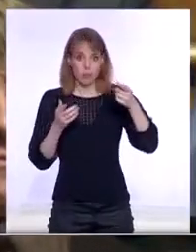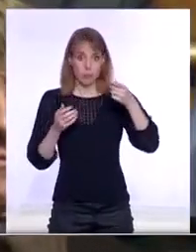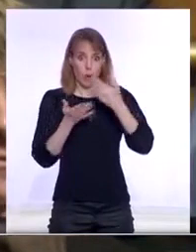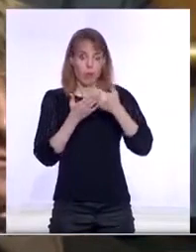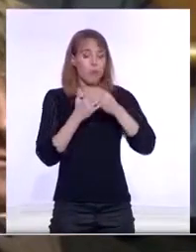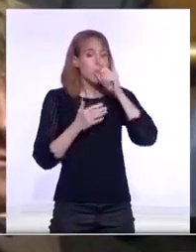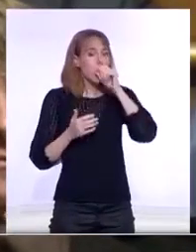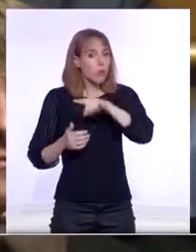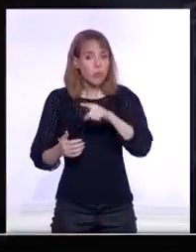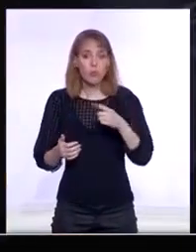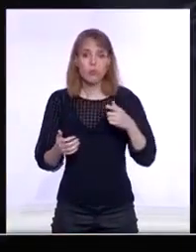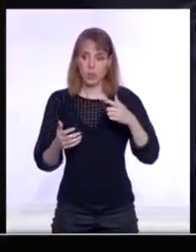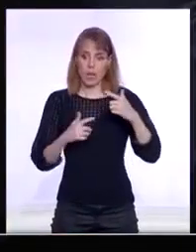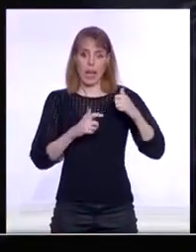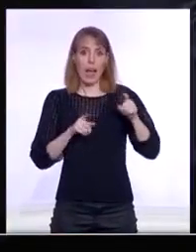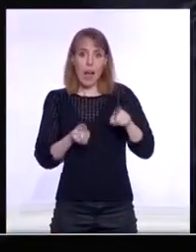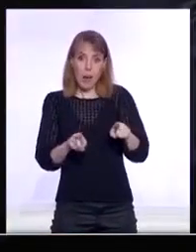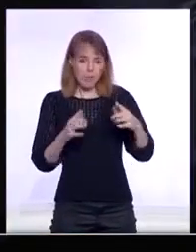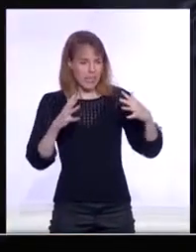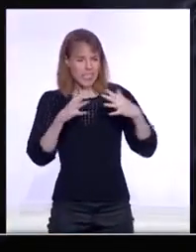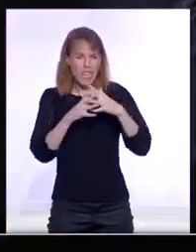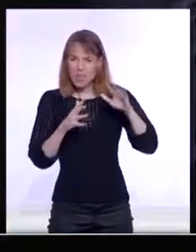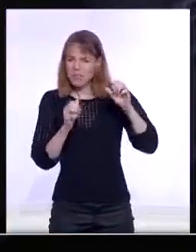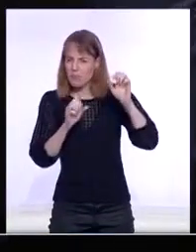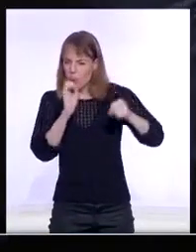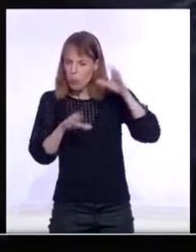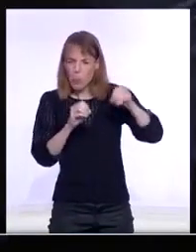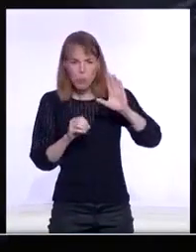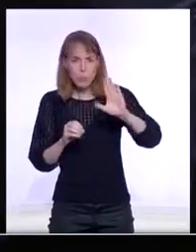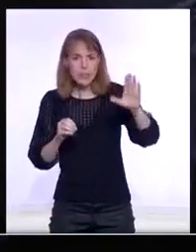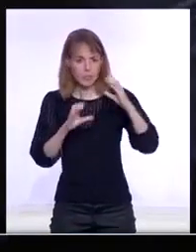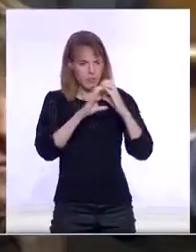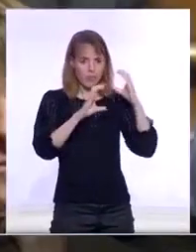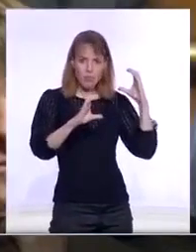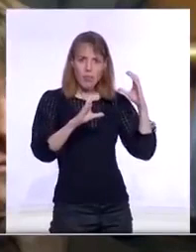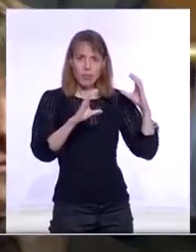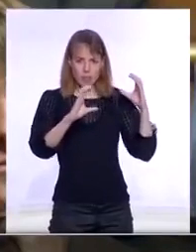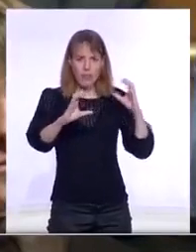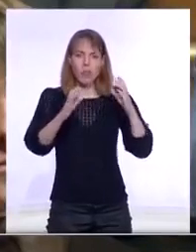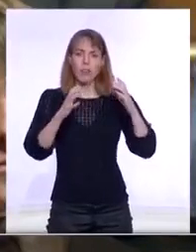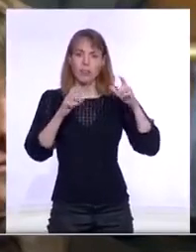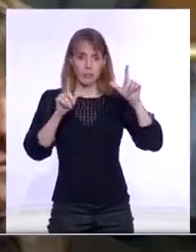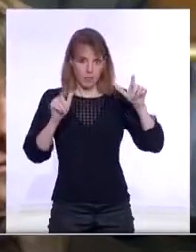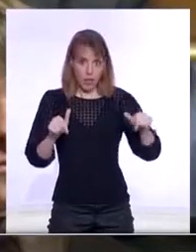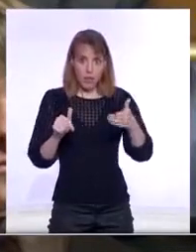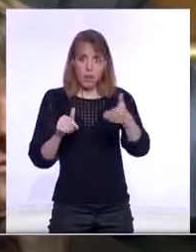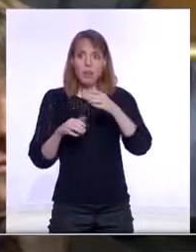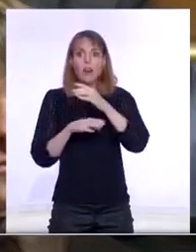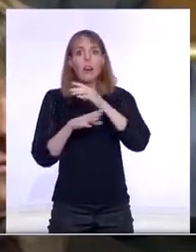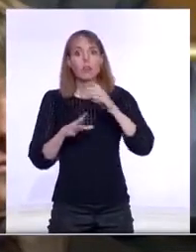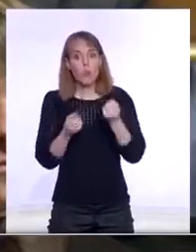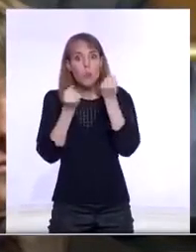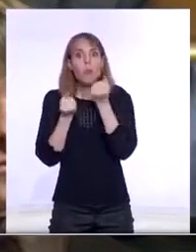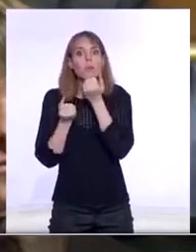Des armes de guerre ont bien été employées samedi. Des brigades motorisées étaient bien équipées de LBD. Des secours ont été entravés